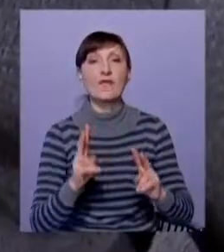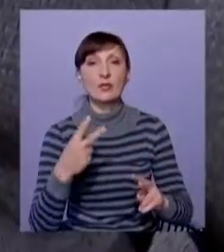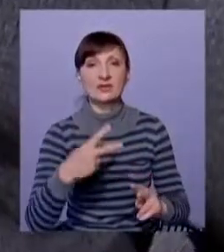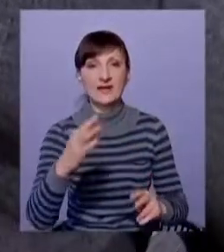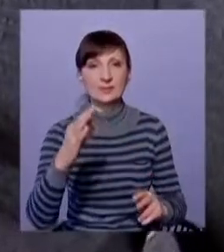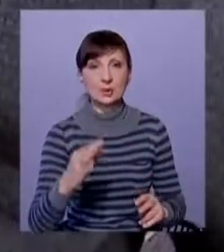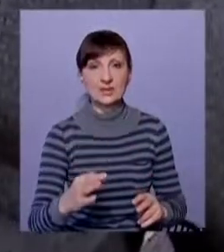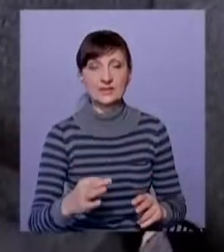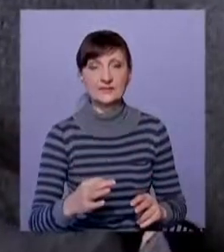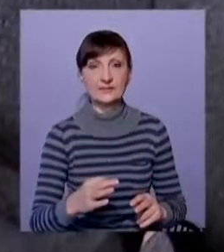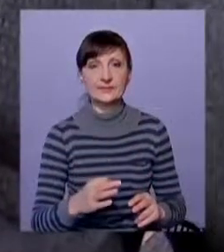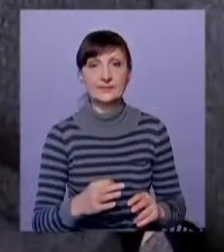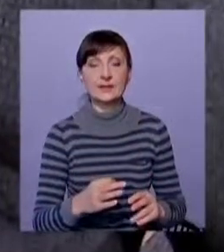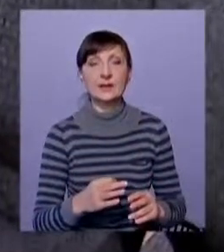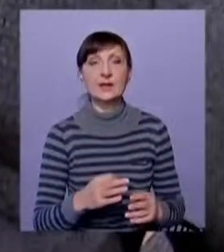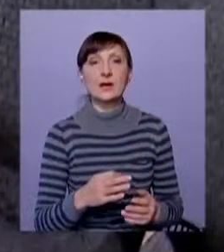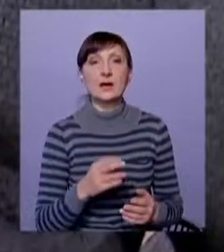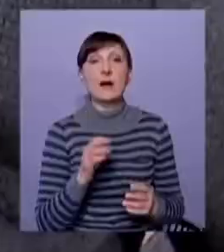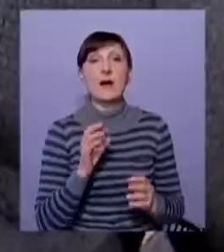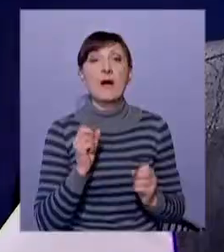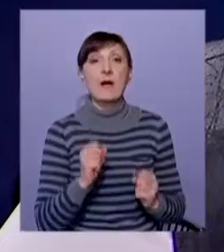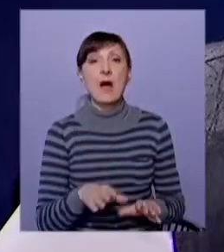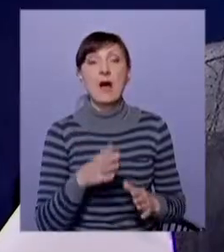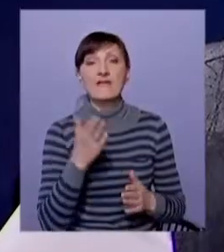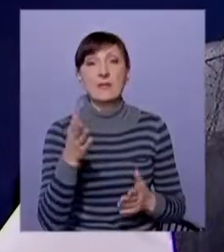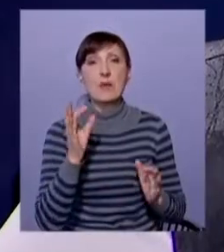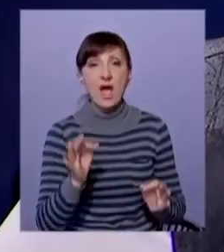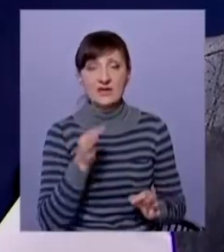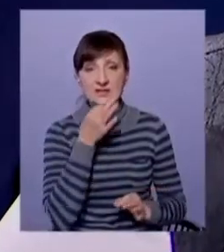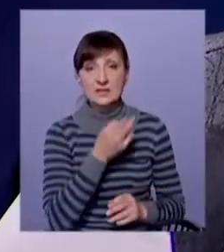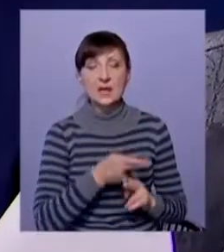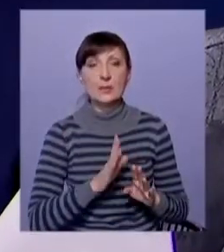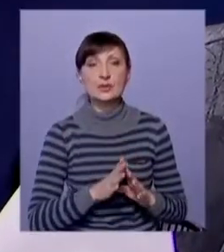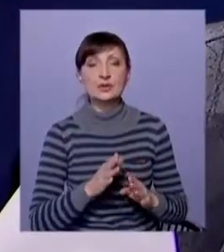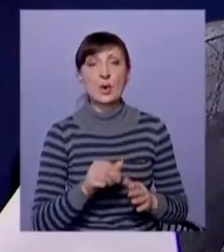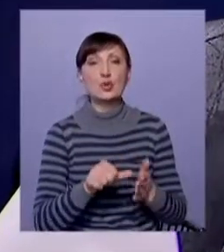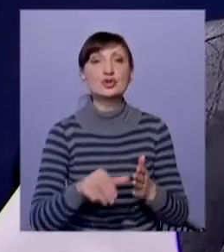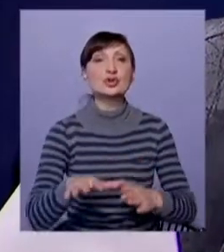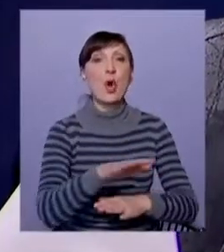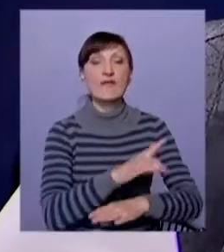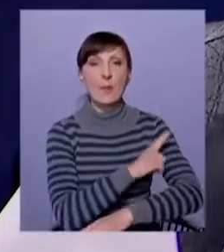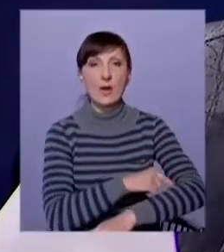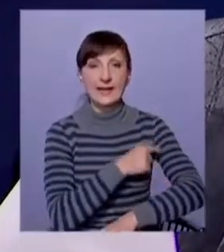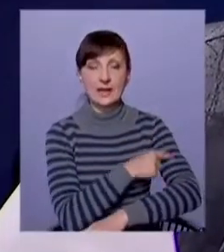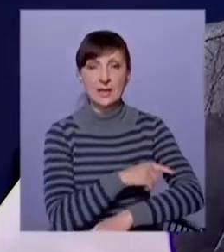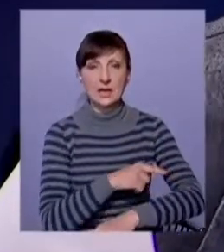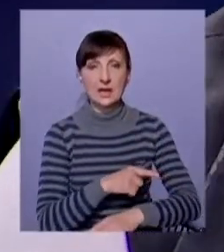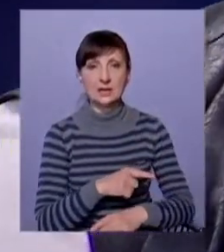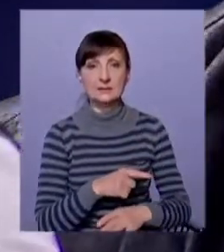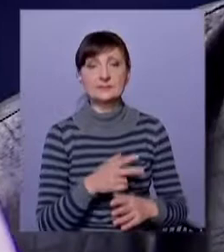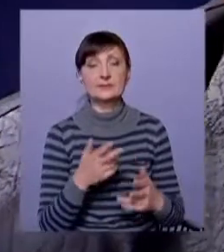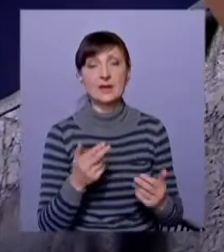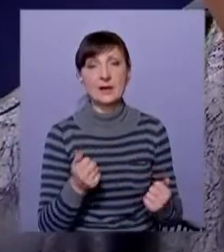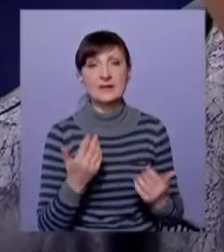20%? Ну, как вы сказали правильно, что это будет участковая служба. То есть, если передовики, так скажем. Да, правильно.